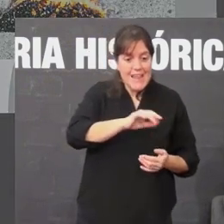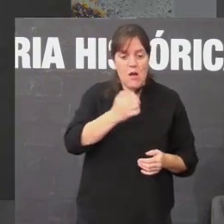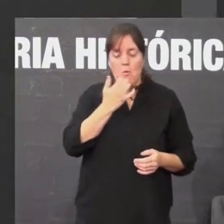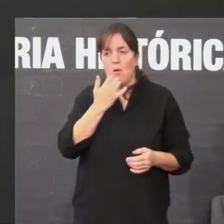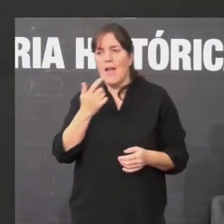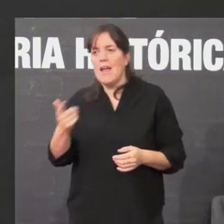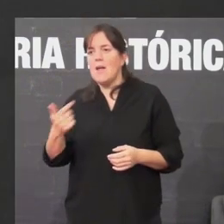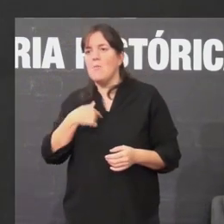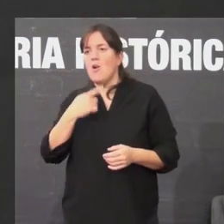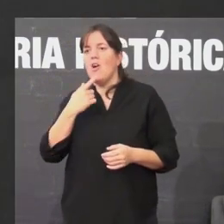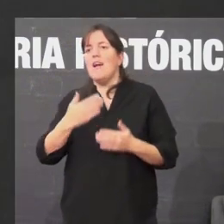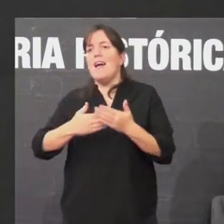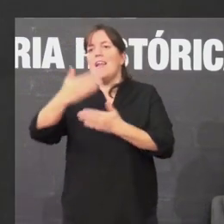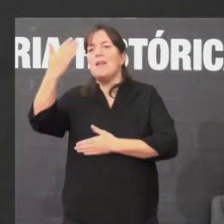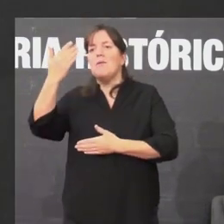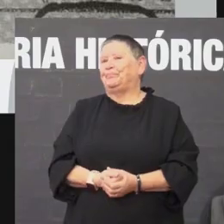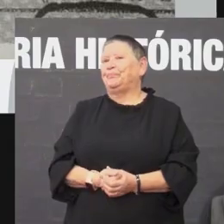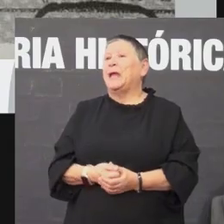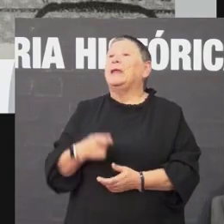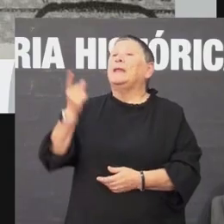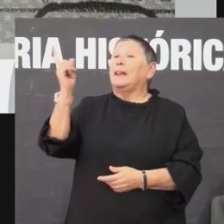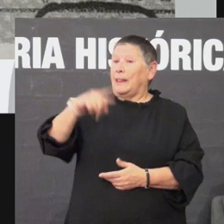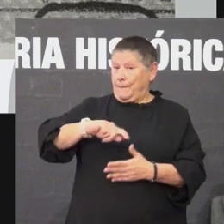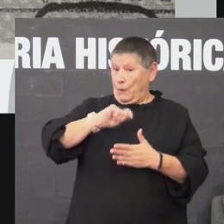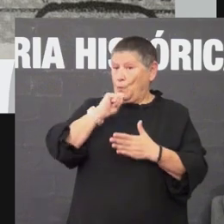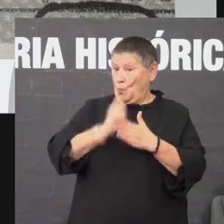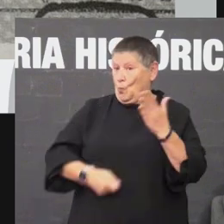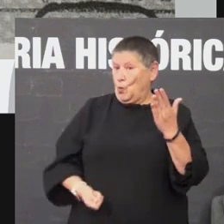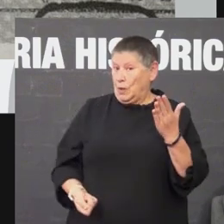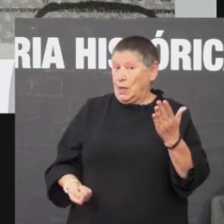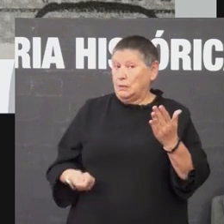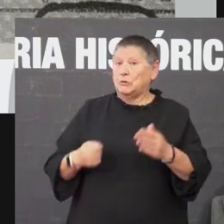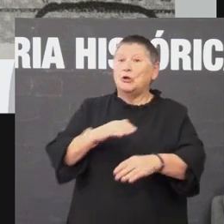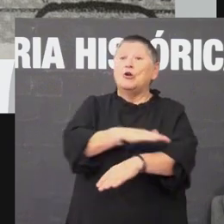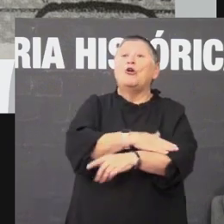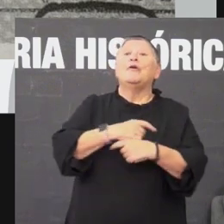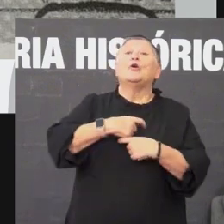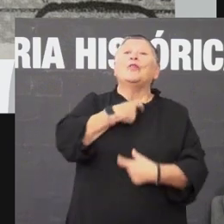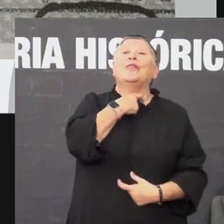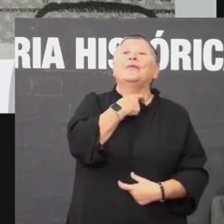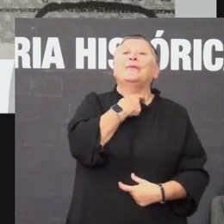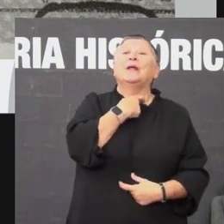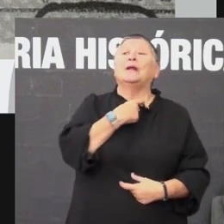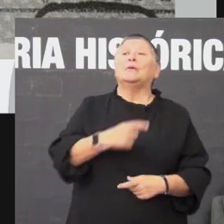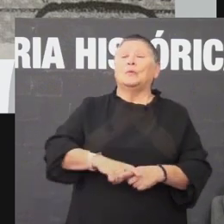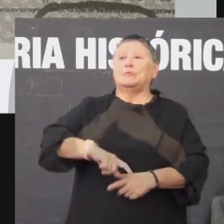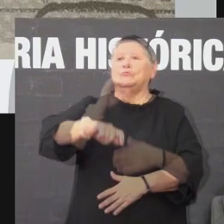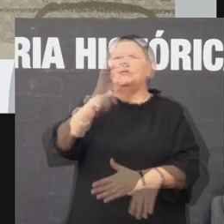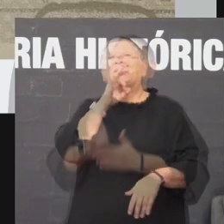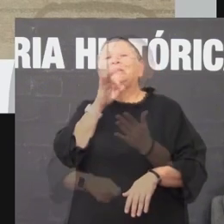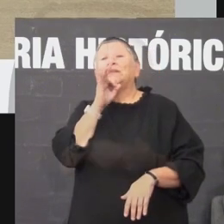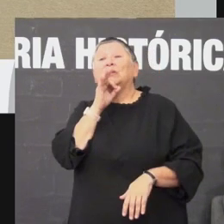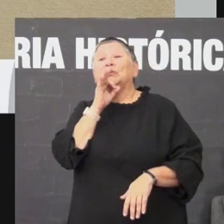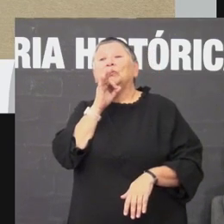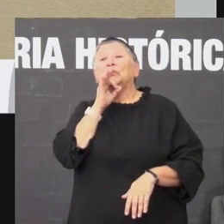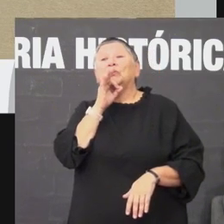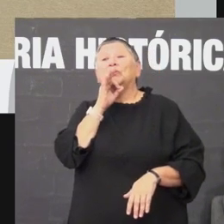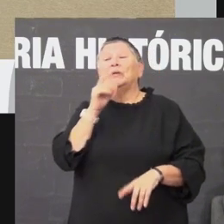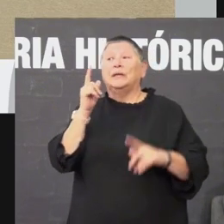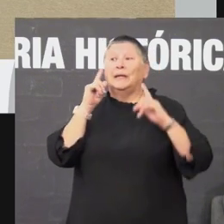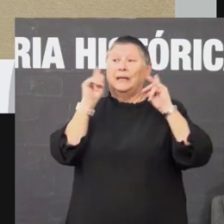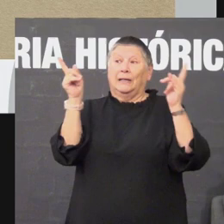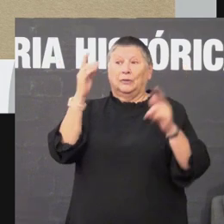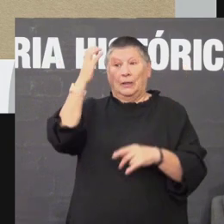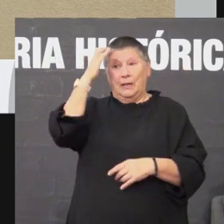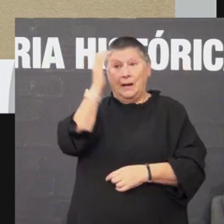a revista Nos. Hai multas do goberno civil por hablar al público en galego. No caso de Real Academia